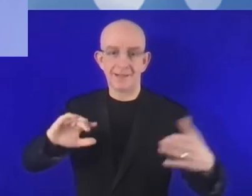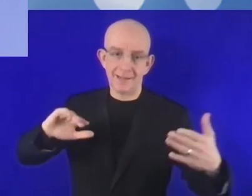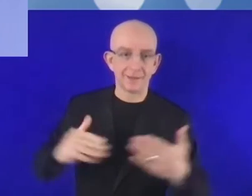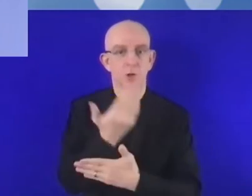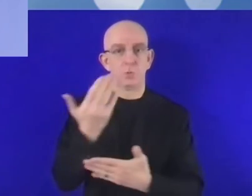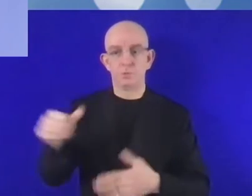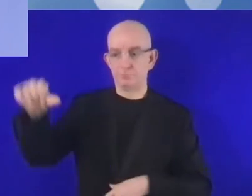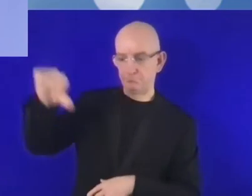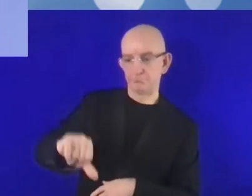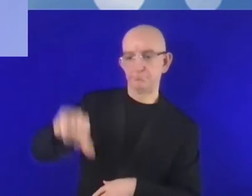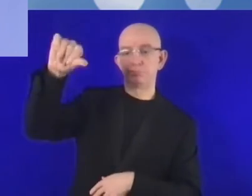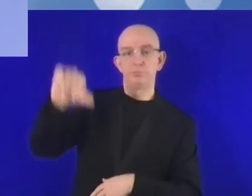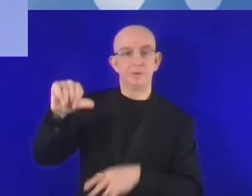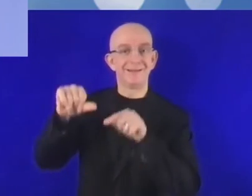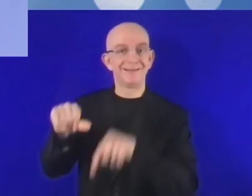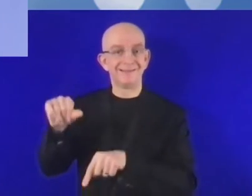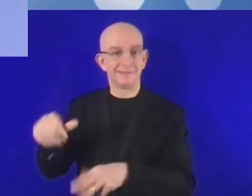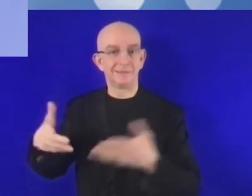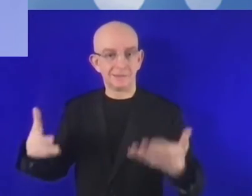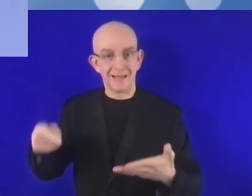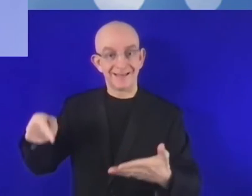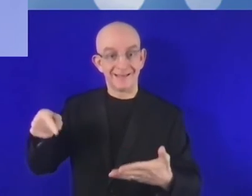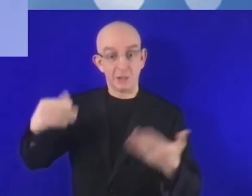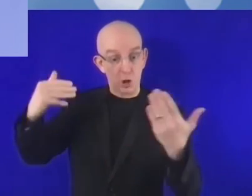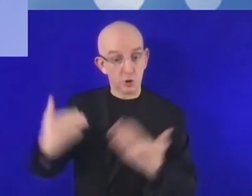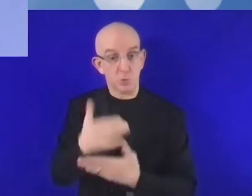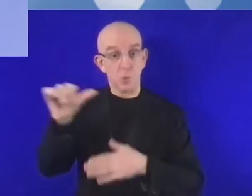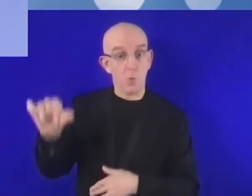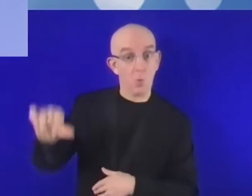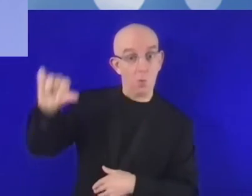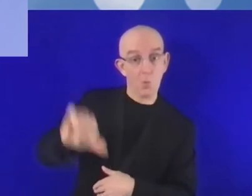нефть, нефть нашего времени. Так что данные являются